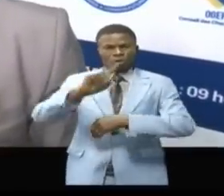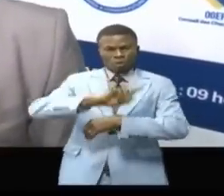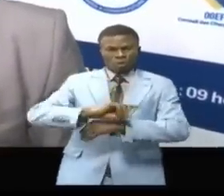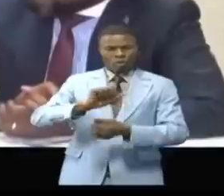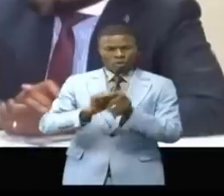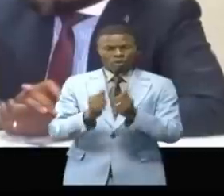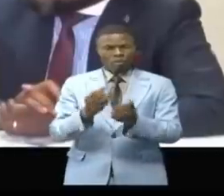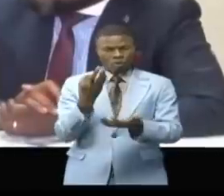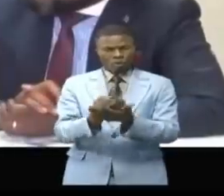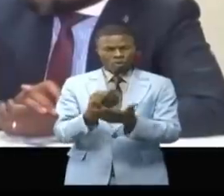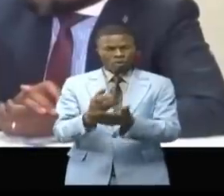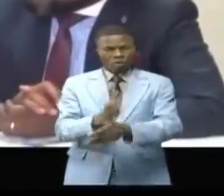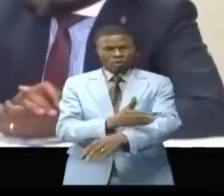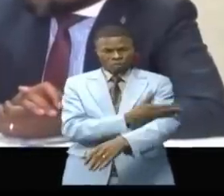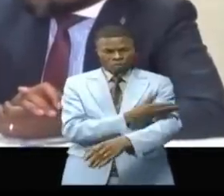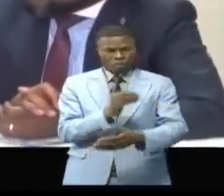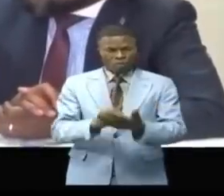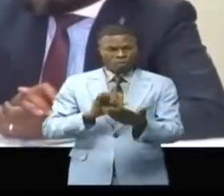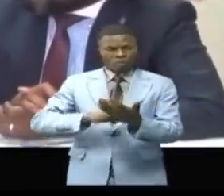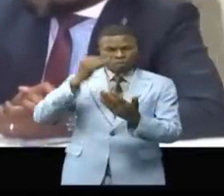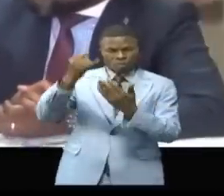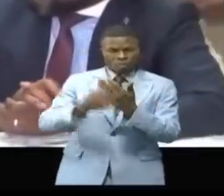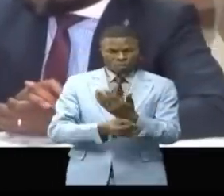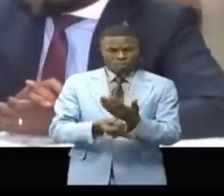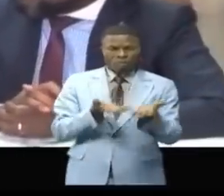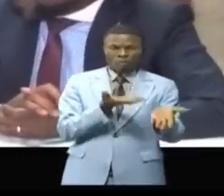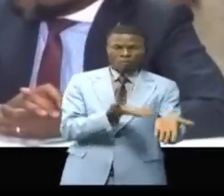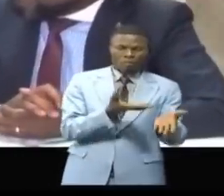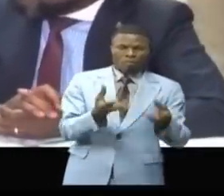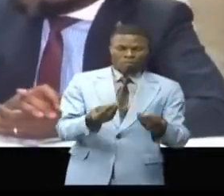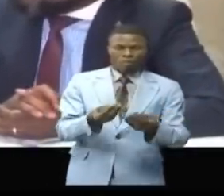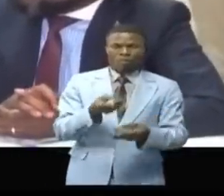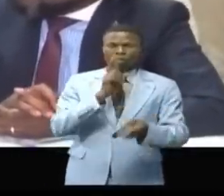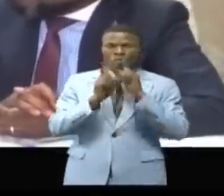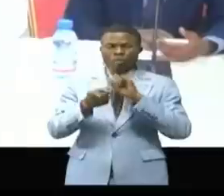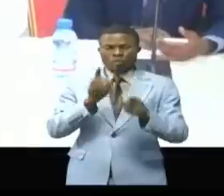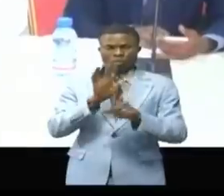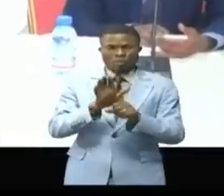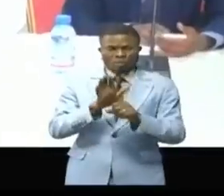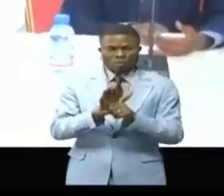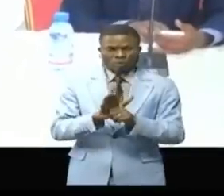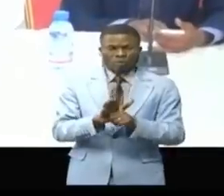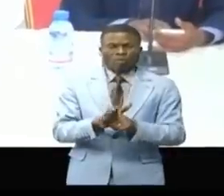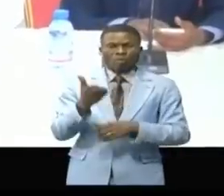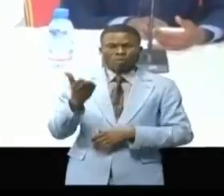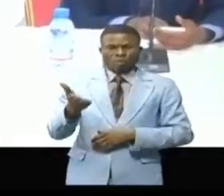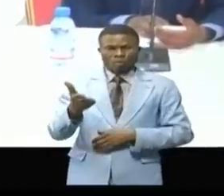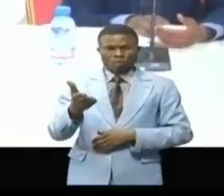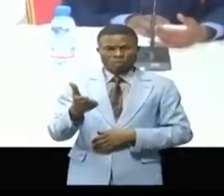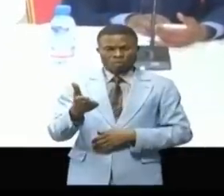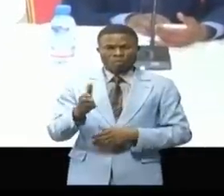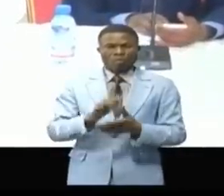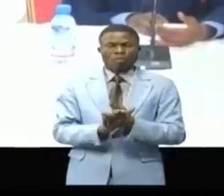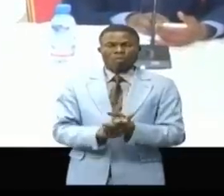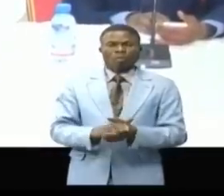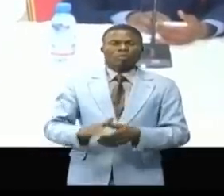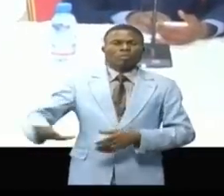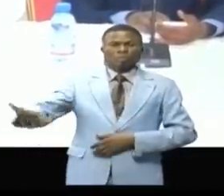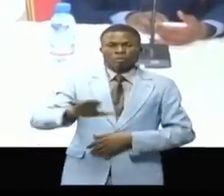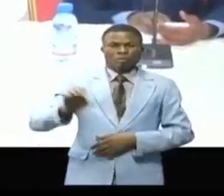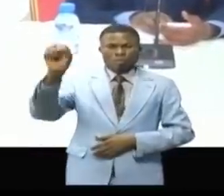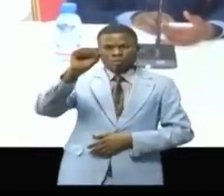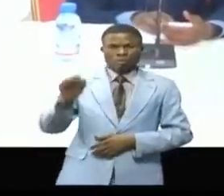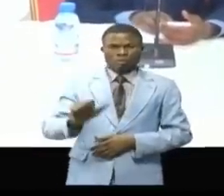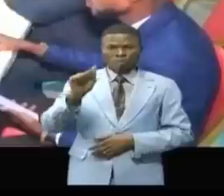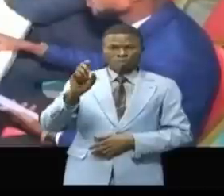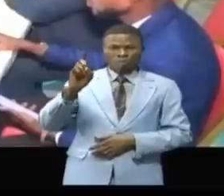financement. Signalons que ce projet de facilitation des échanges du corridor de Lobito sous l'égide de la SADC,